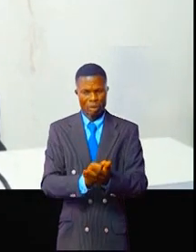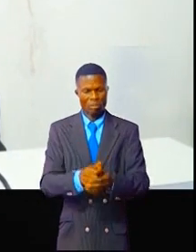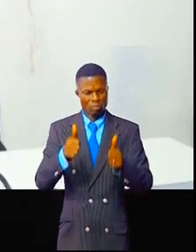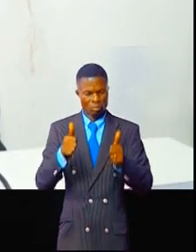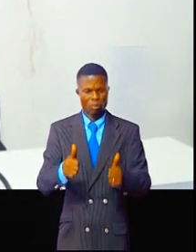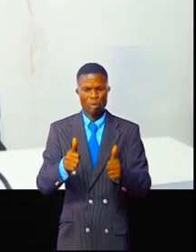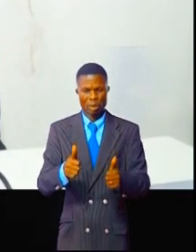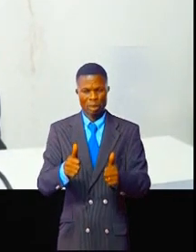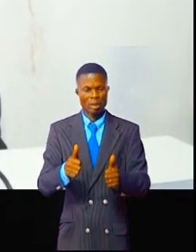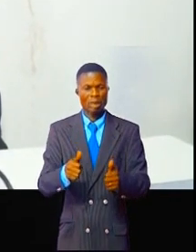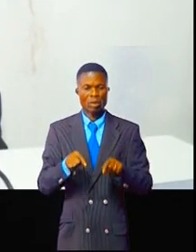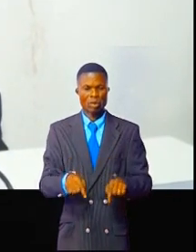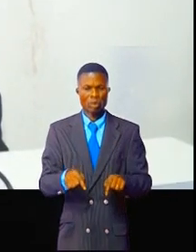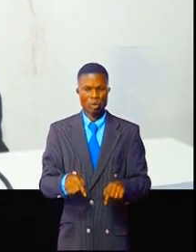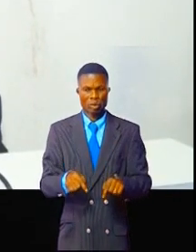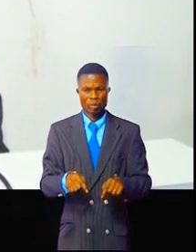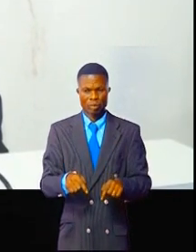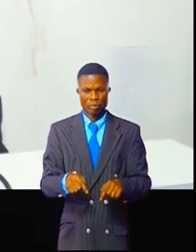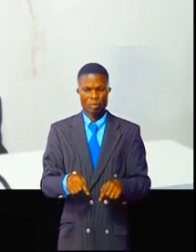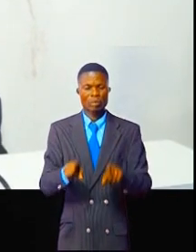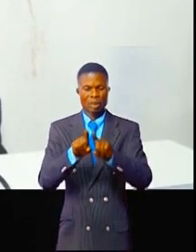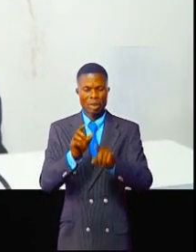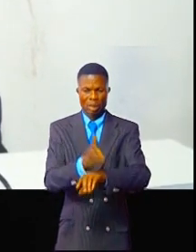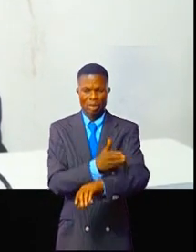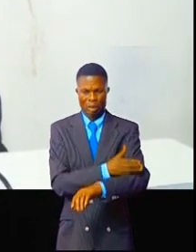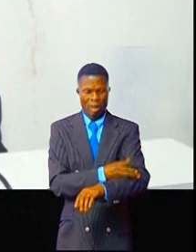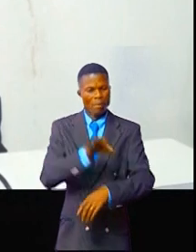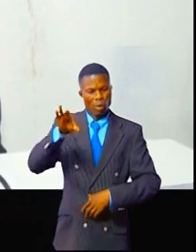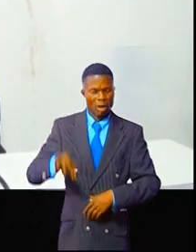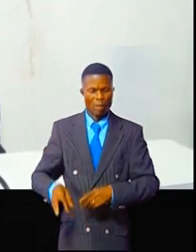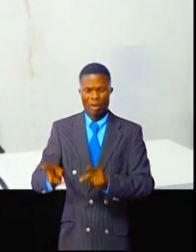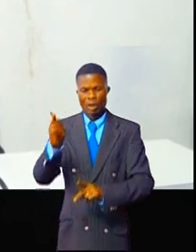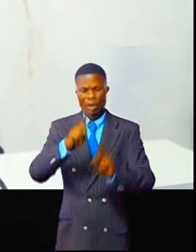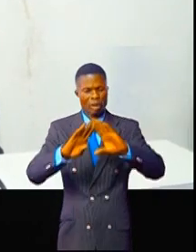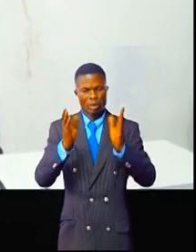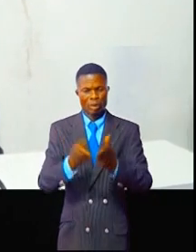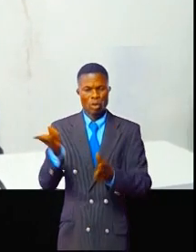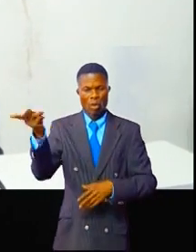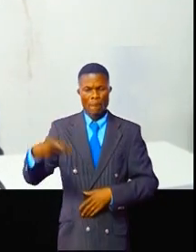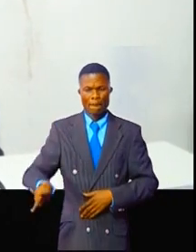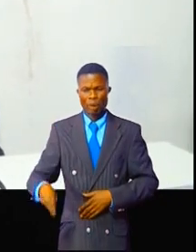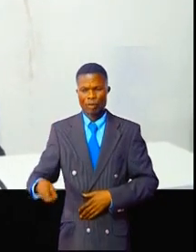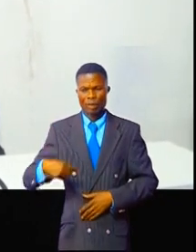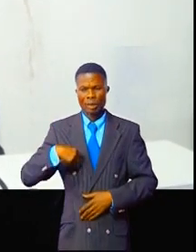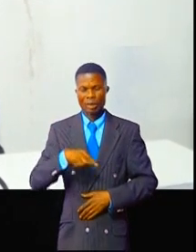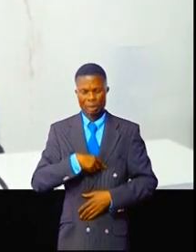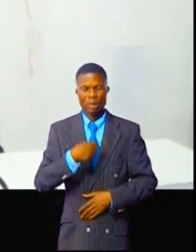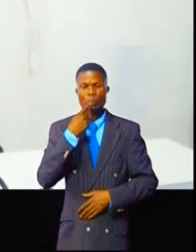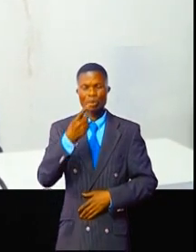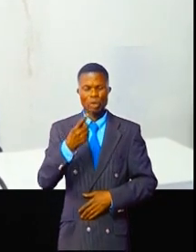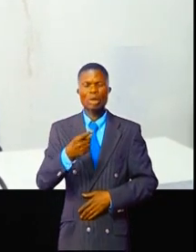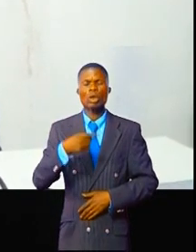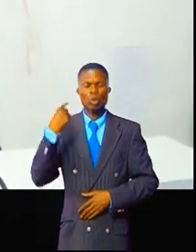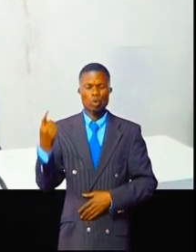soldés positivement voulant j'ai bien de la population contre les dictatures et chef de